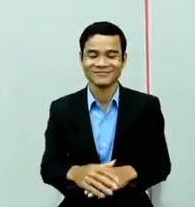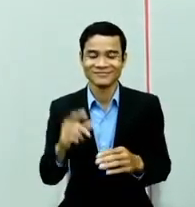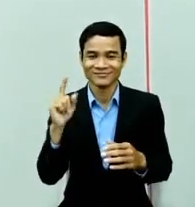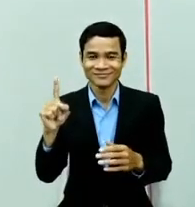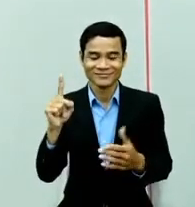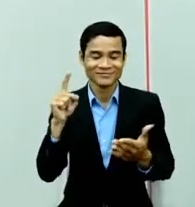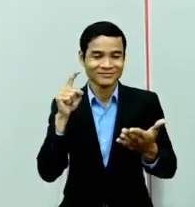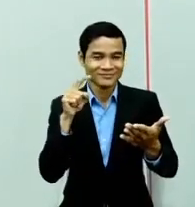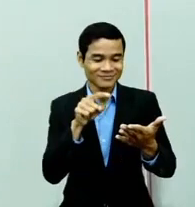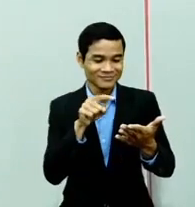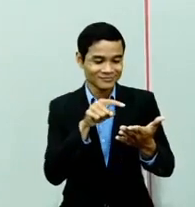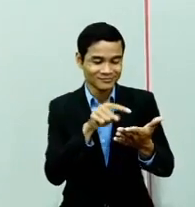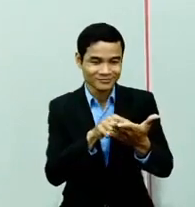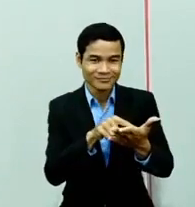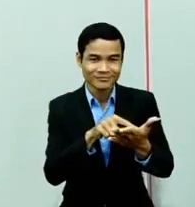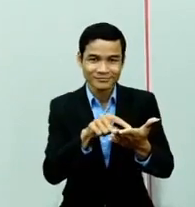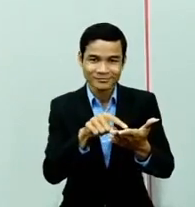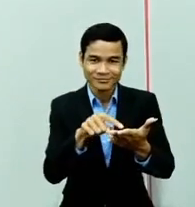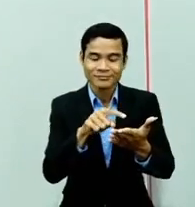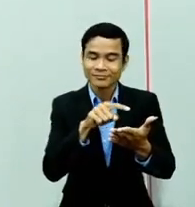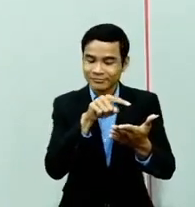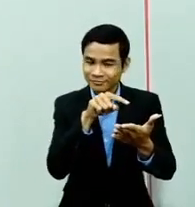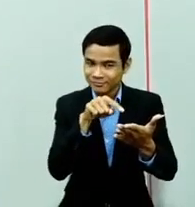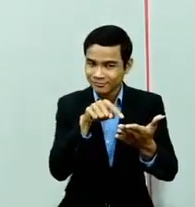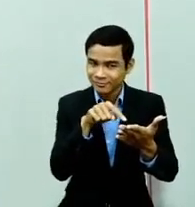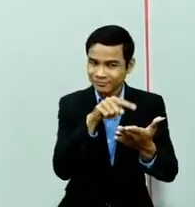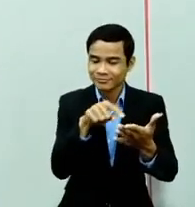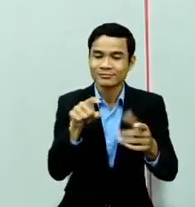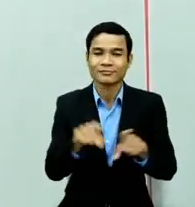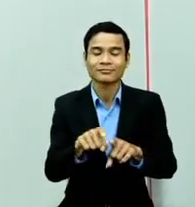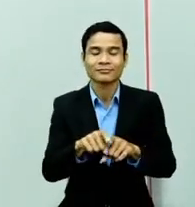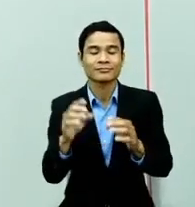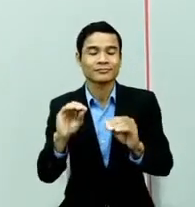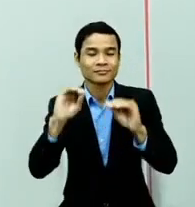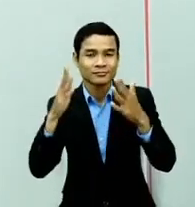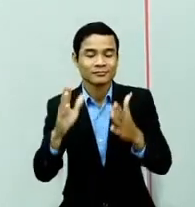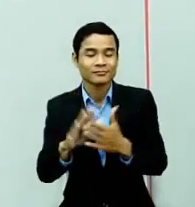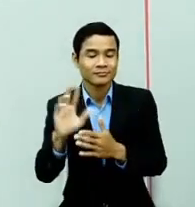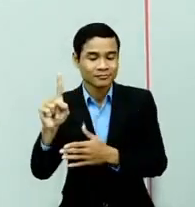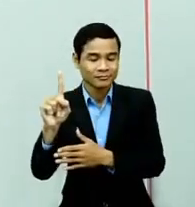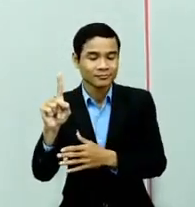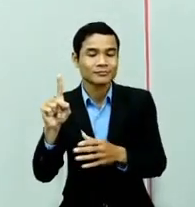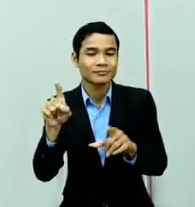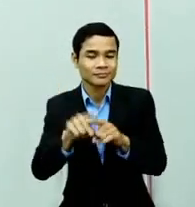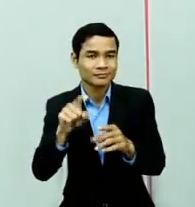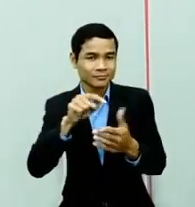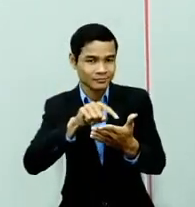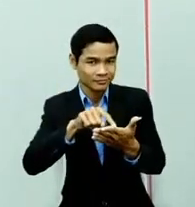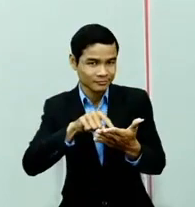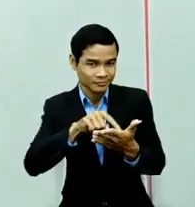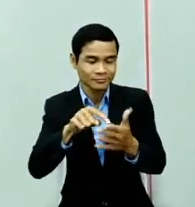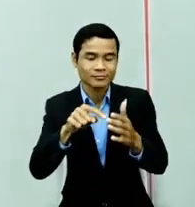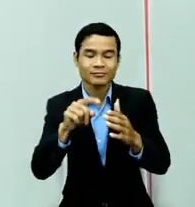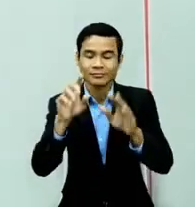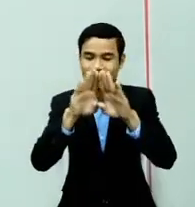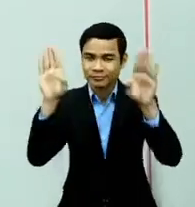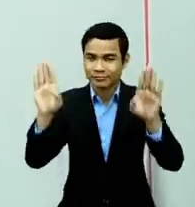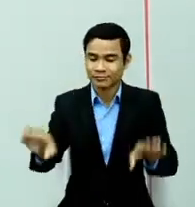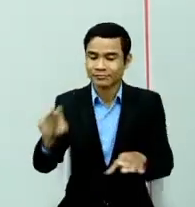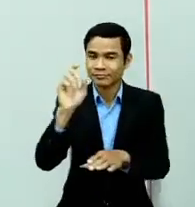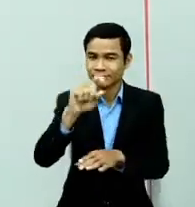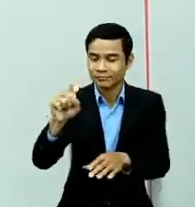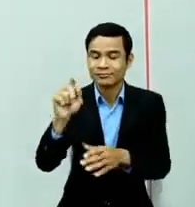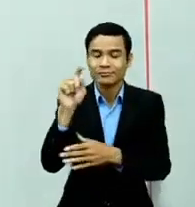ដៃដូចនៅក្នុងសិភៅសិក្សាគោលចំណែកអ្នកគ្រូនឹងដាក់ចង្អុលដៃសរសេរនៅលើក្តារខៀនយើងនឹងសរសេរ